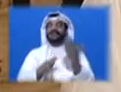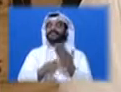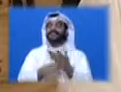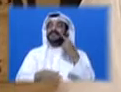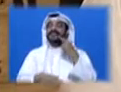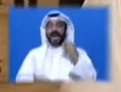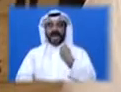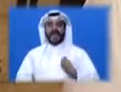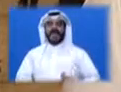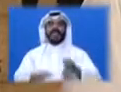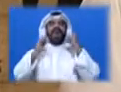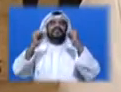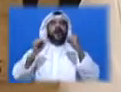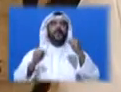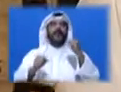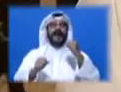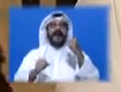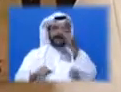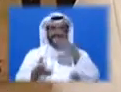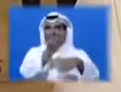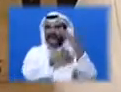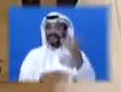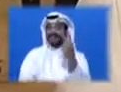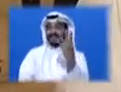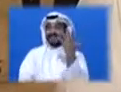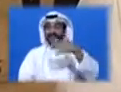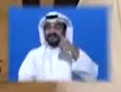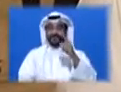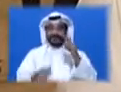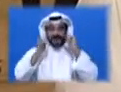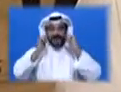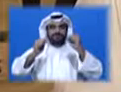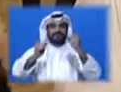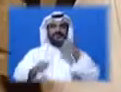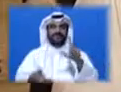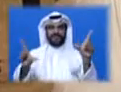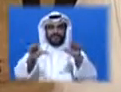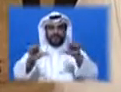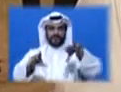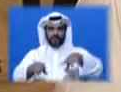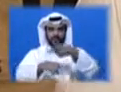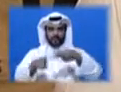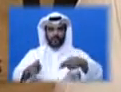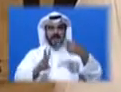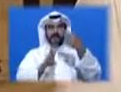الشقيقة الفرحة في عيدها القومي 62.